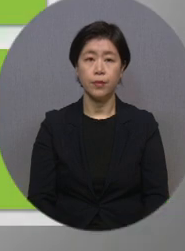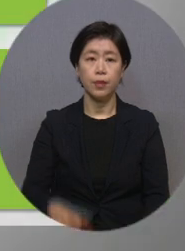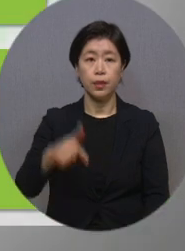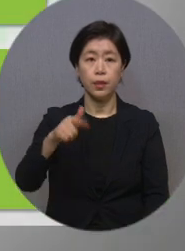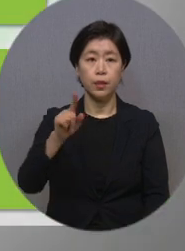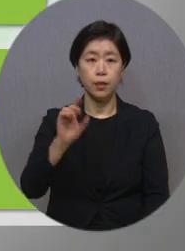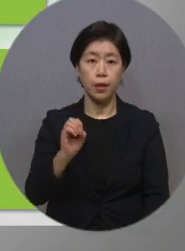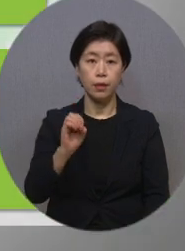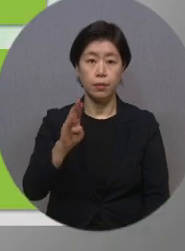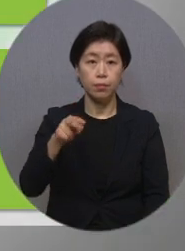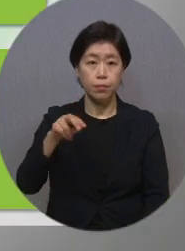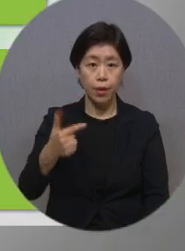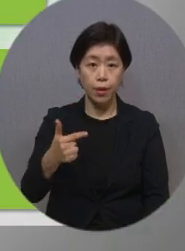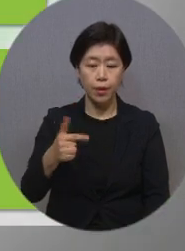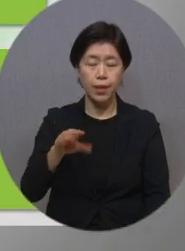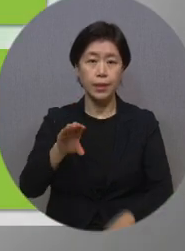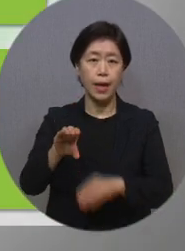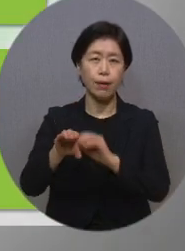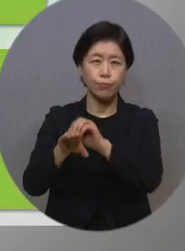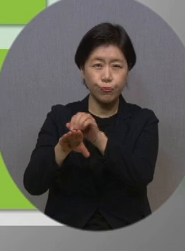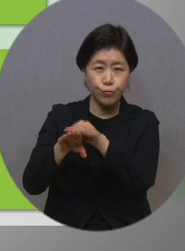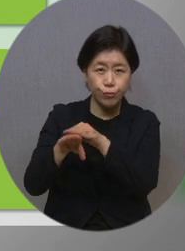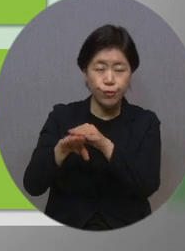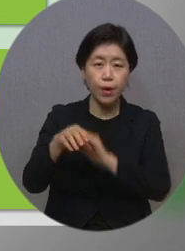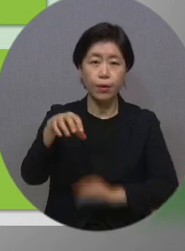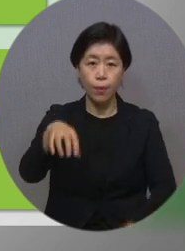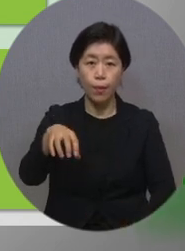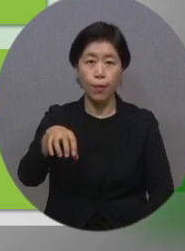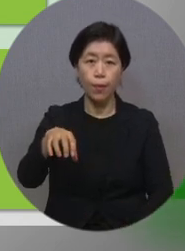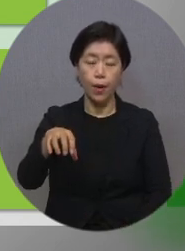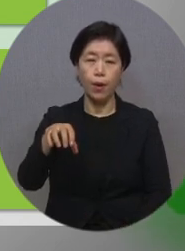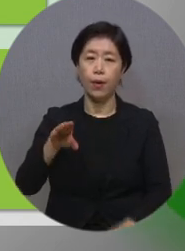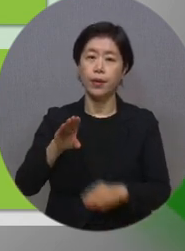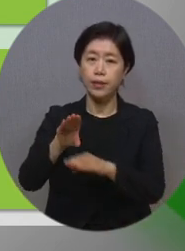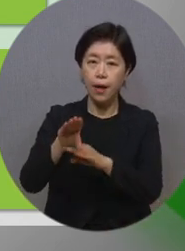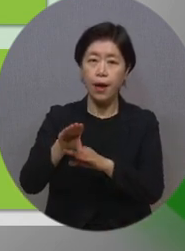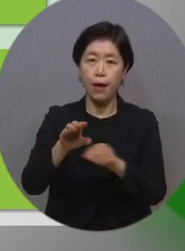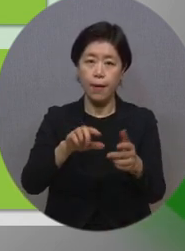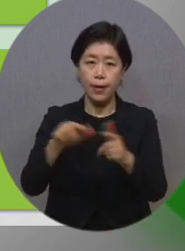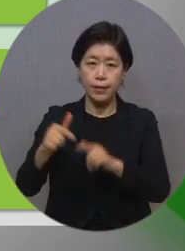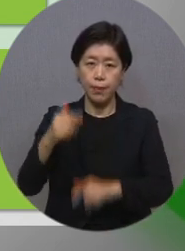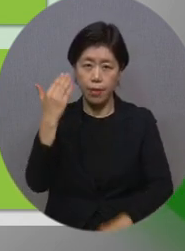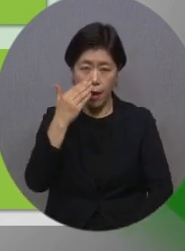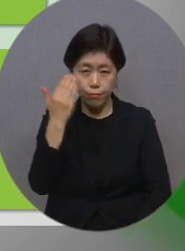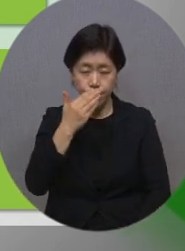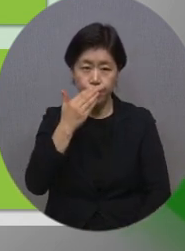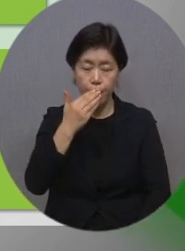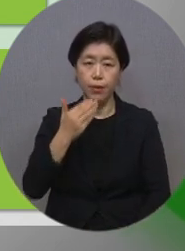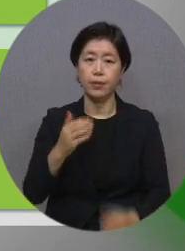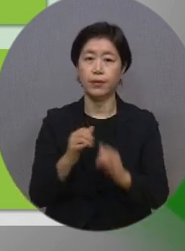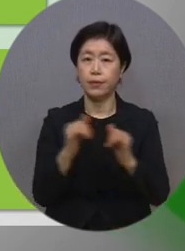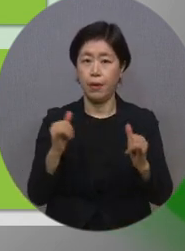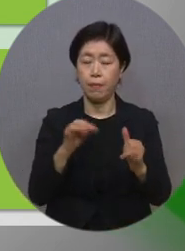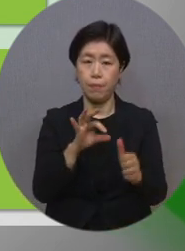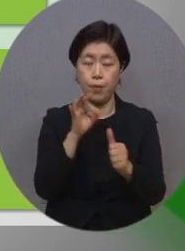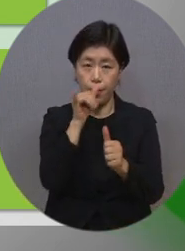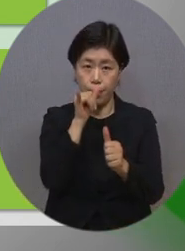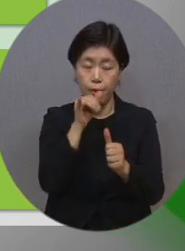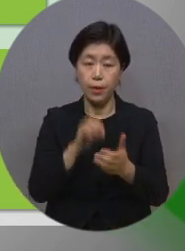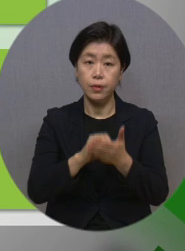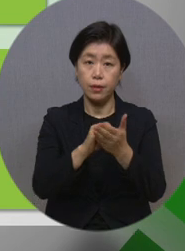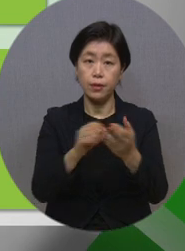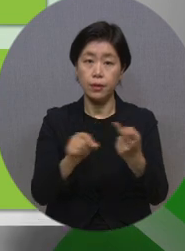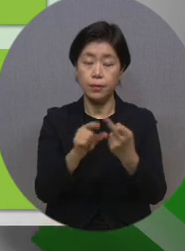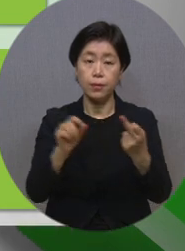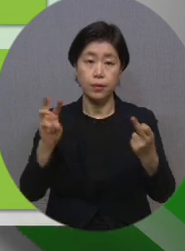강변 세차장에서 세차원 및 운송장비 청소원을 모집합니다. 접수 마감일은 12월